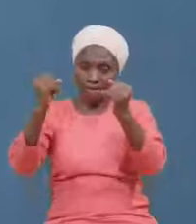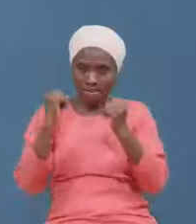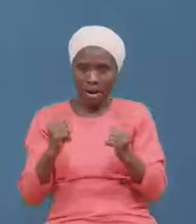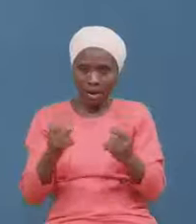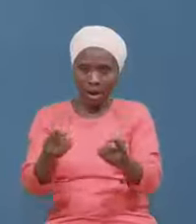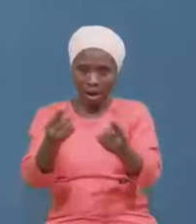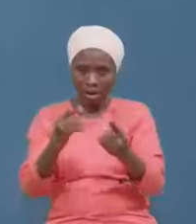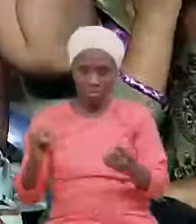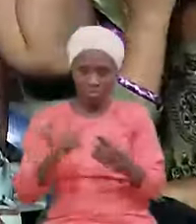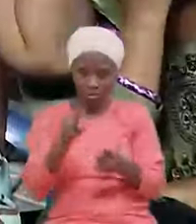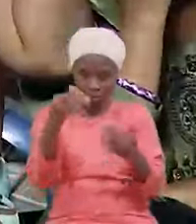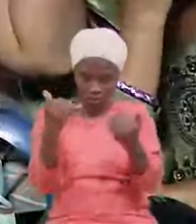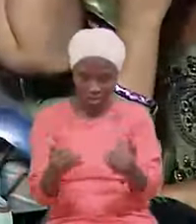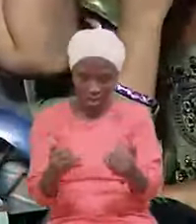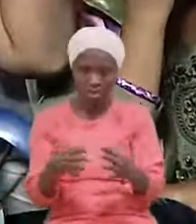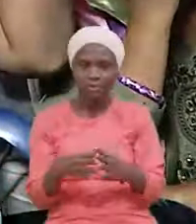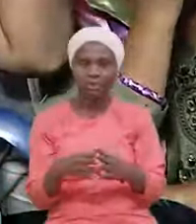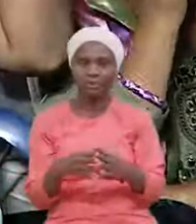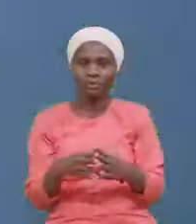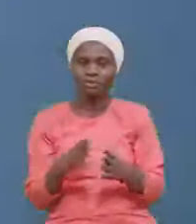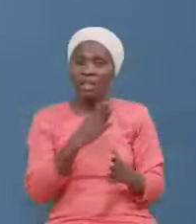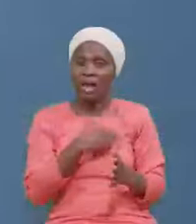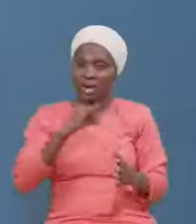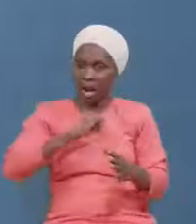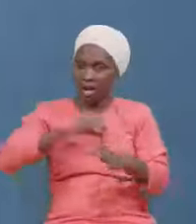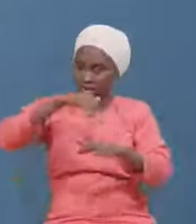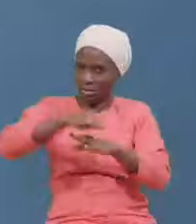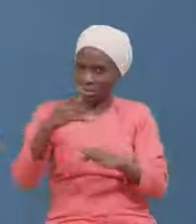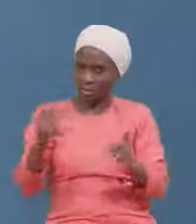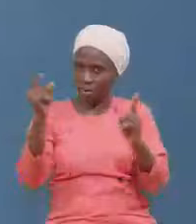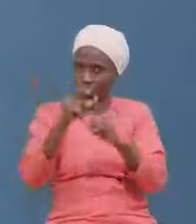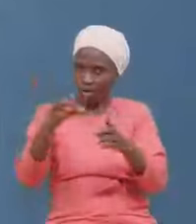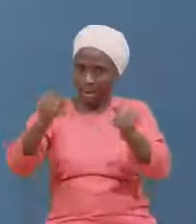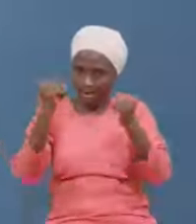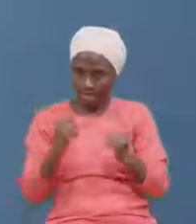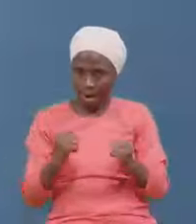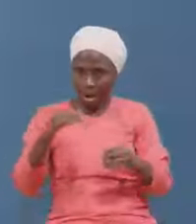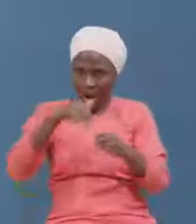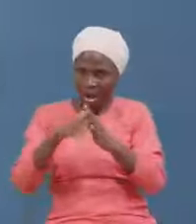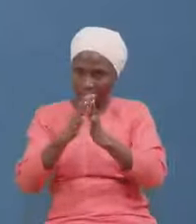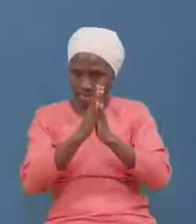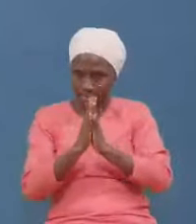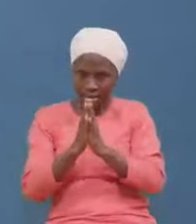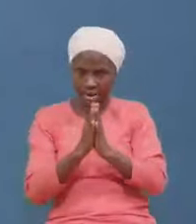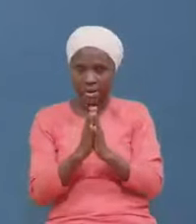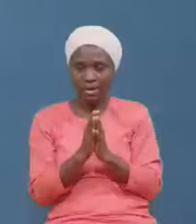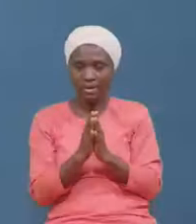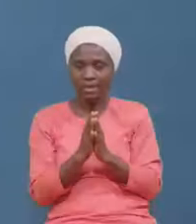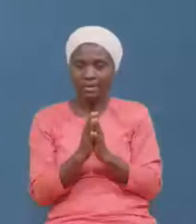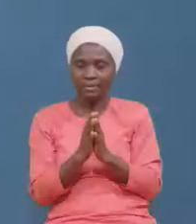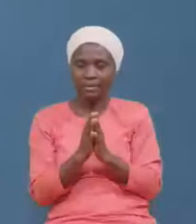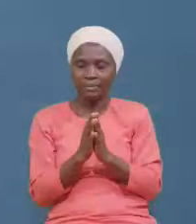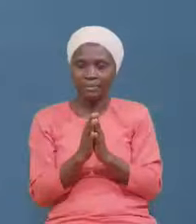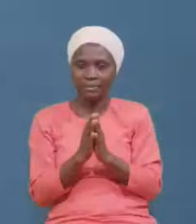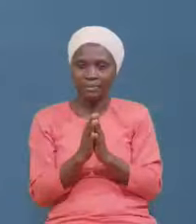శక్తిగల వాక్కు మీ మీదకి వస్తుంది. And I send the word of power in prayer. నేను ప్రార్థనతో శక్తిగల వాక్కు